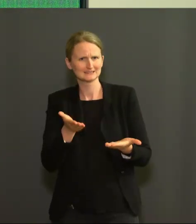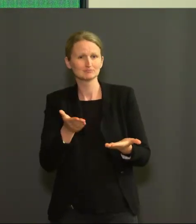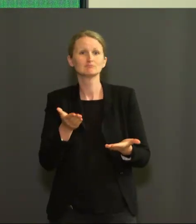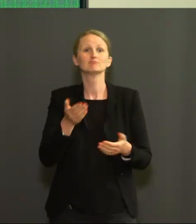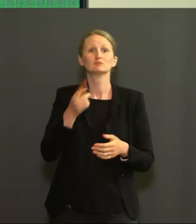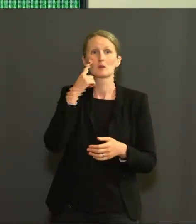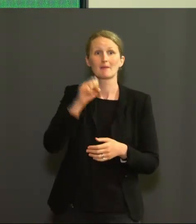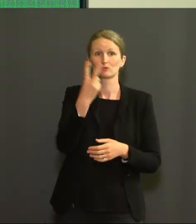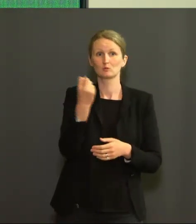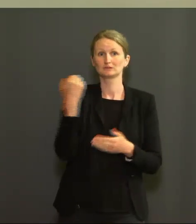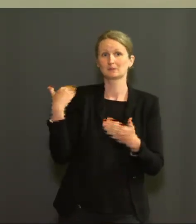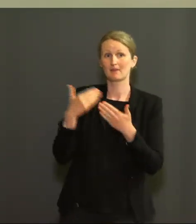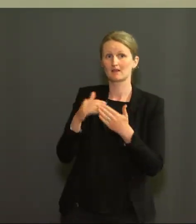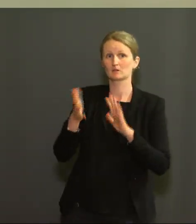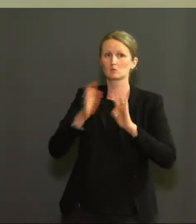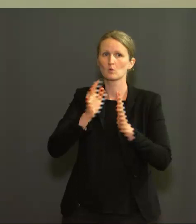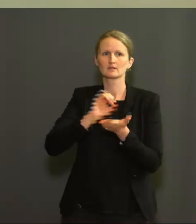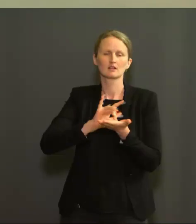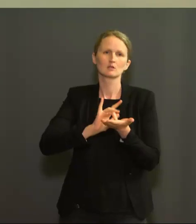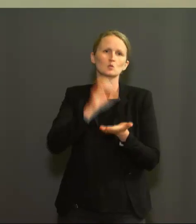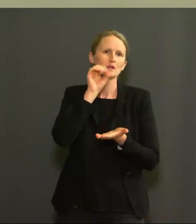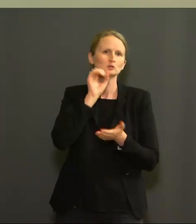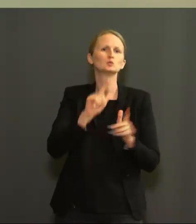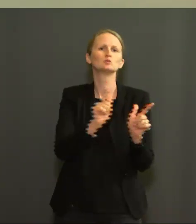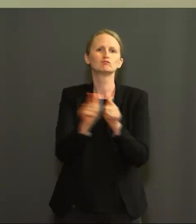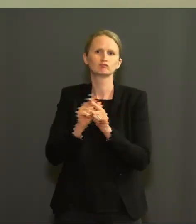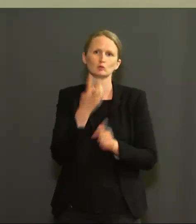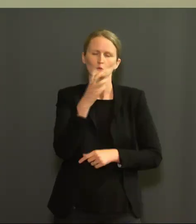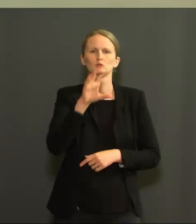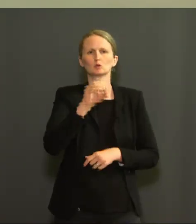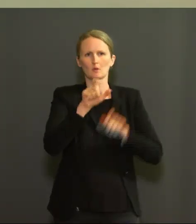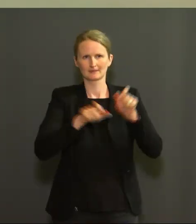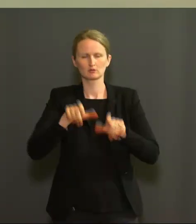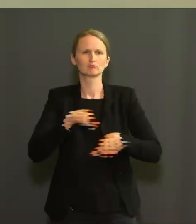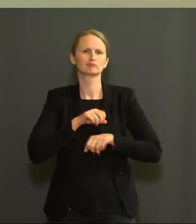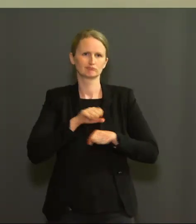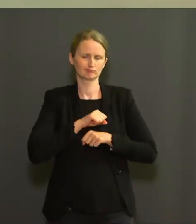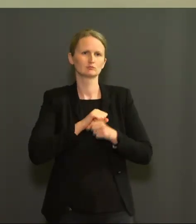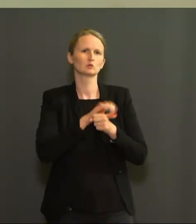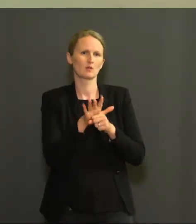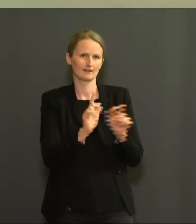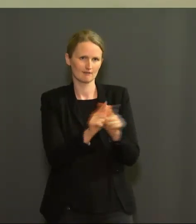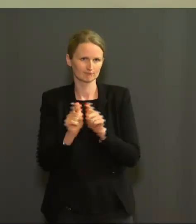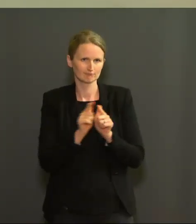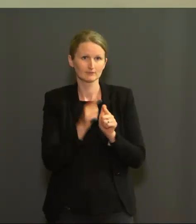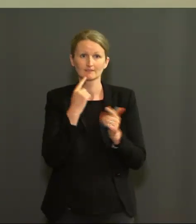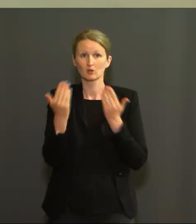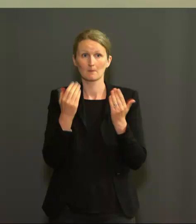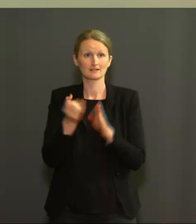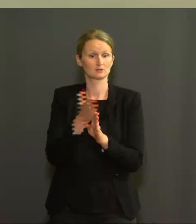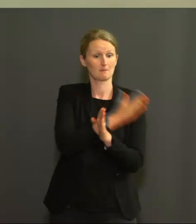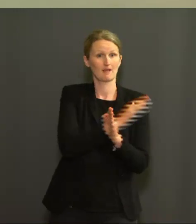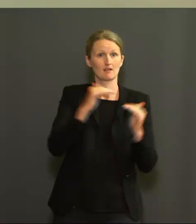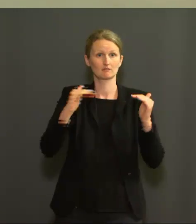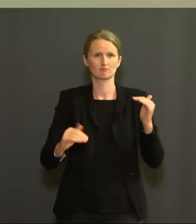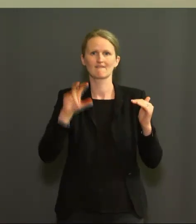moyenne 330 nouvelles contaminations par jour. C'est une diminution, bien sûr, toujours de 25%, donc c'est appréciable,